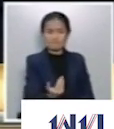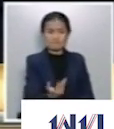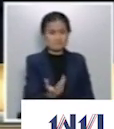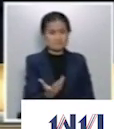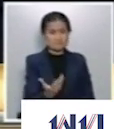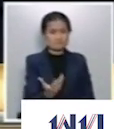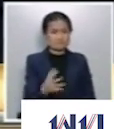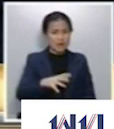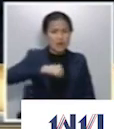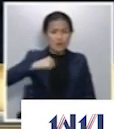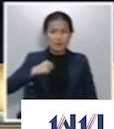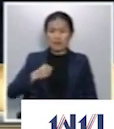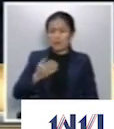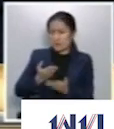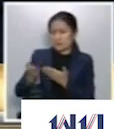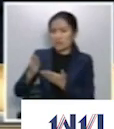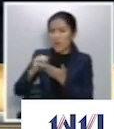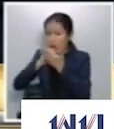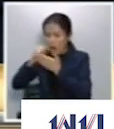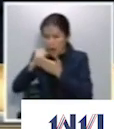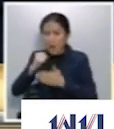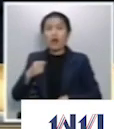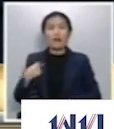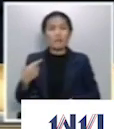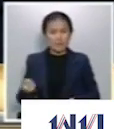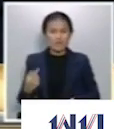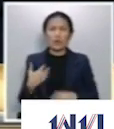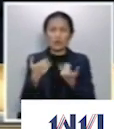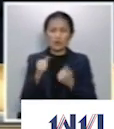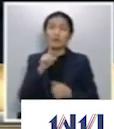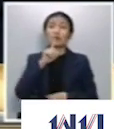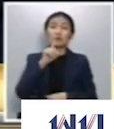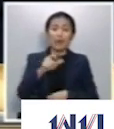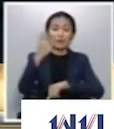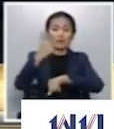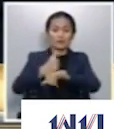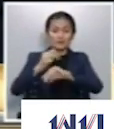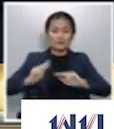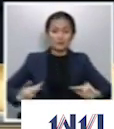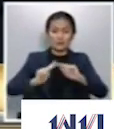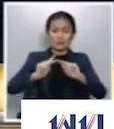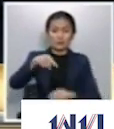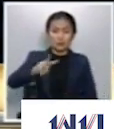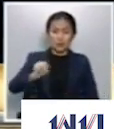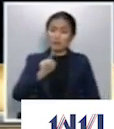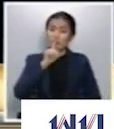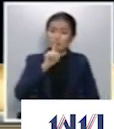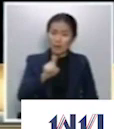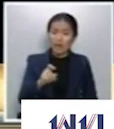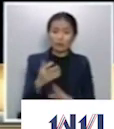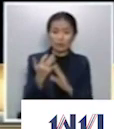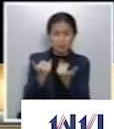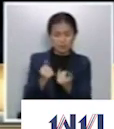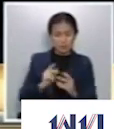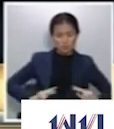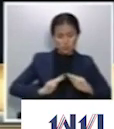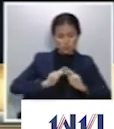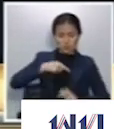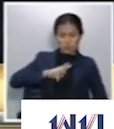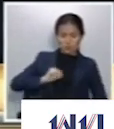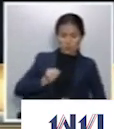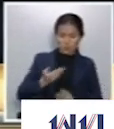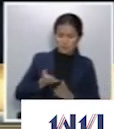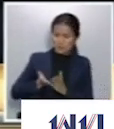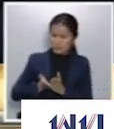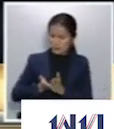ที่สำคัญก็อยากจะเรียนถามท่านรัฐมนตรีว่าท่านได้บูรณาการกับหน่วยงานที่เกี่ยวข้องอย่างไรบ้าง